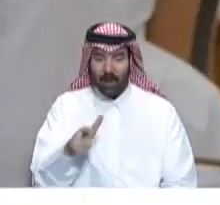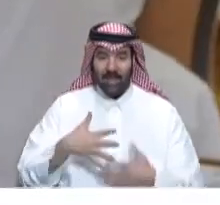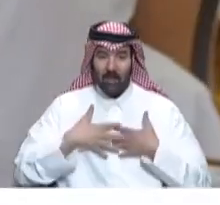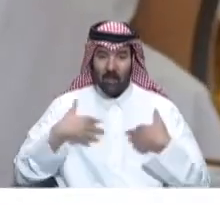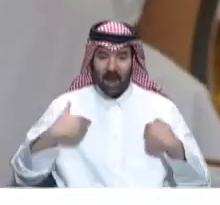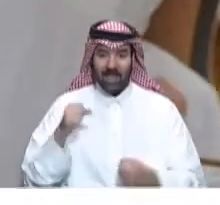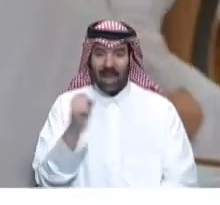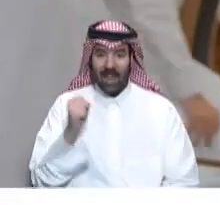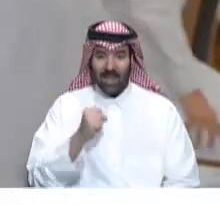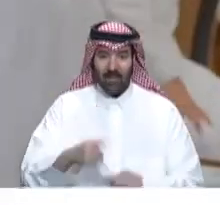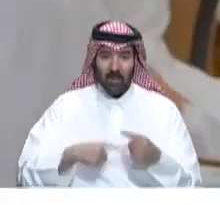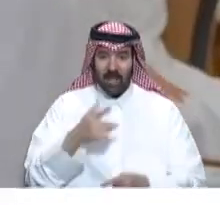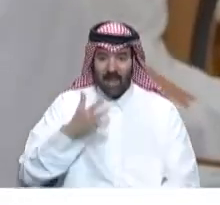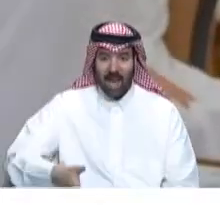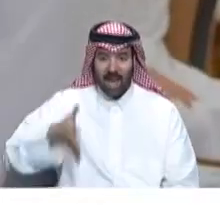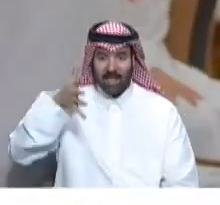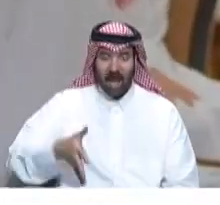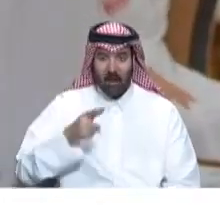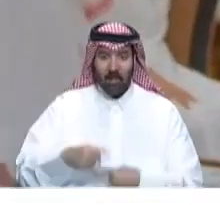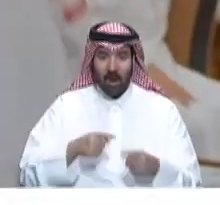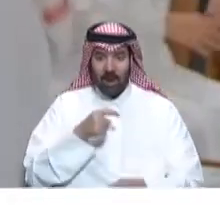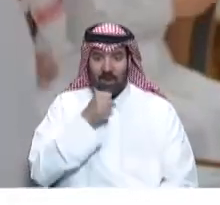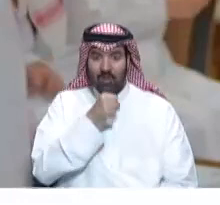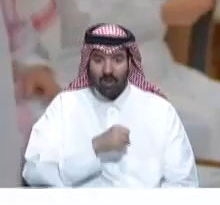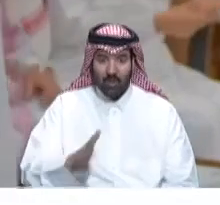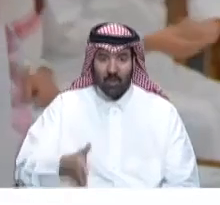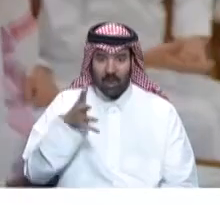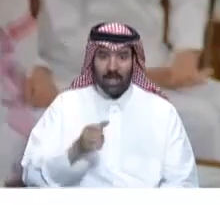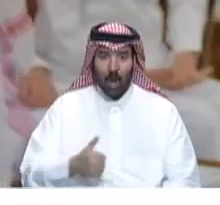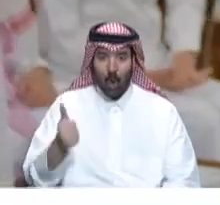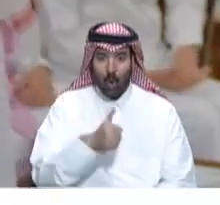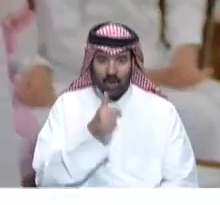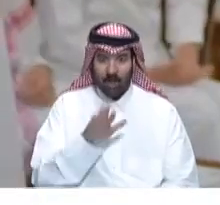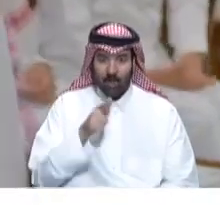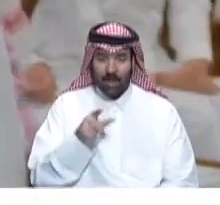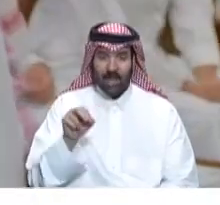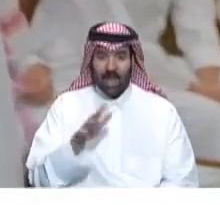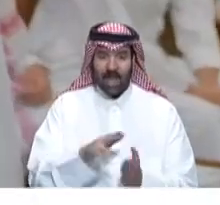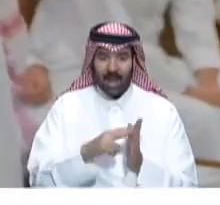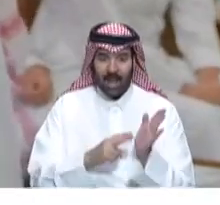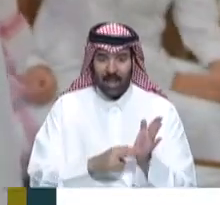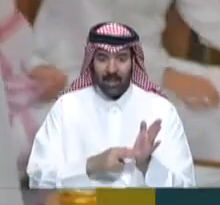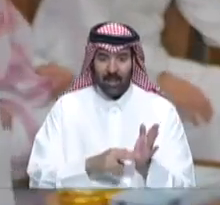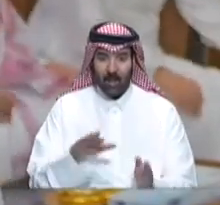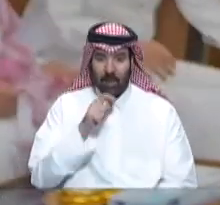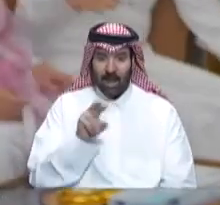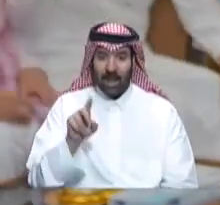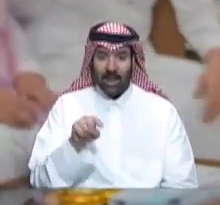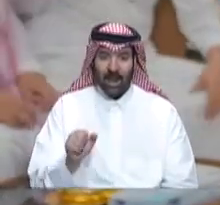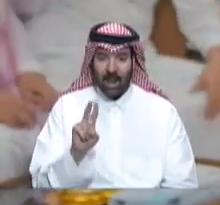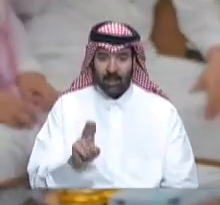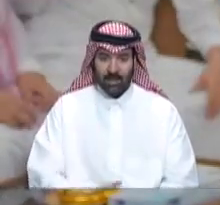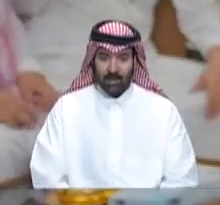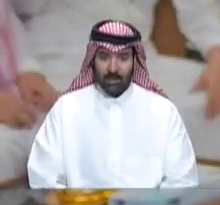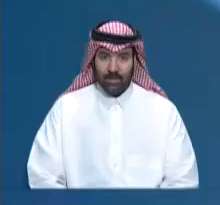البسمة على محيى الكبار والصغار من أهالي القريات. قناة السعودية، نايف الفندي، القريات.